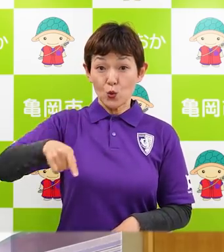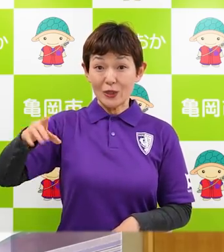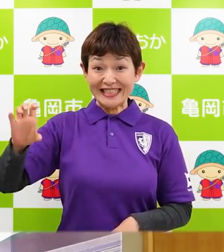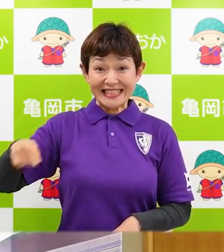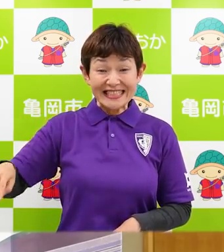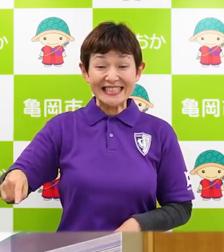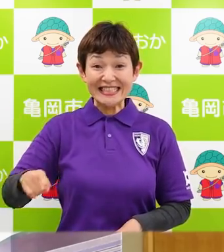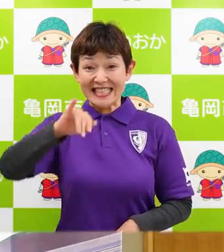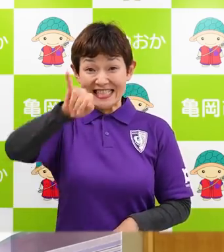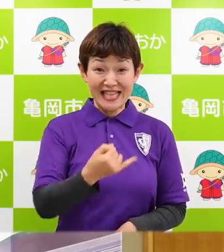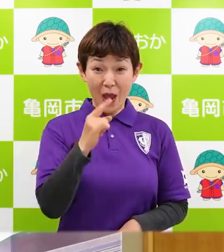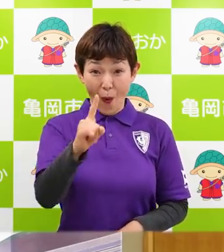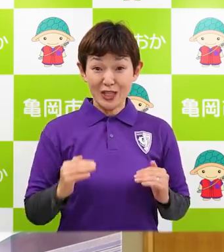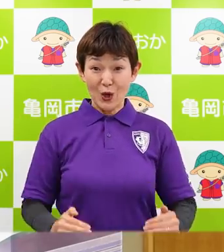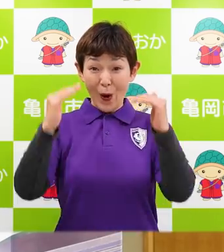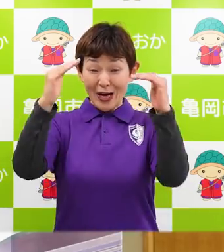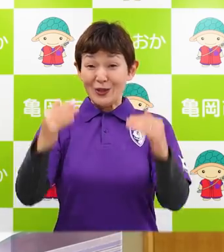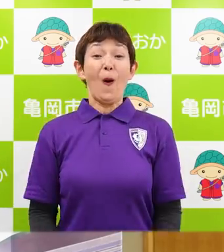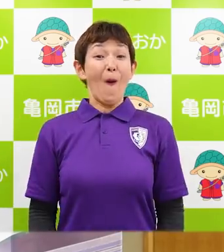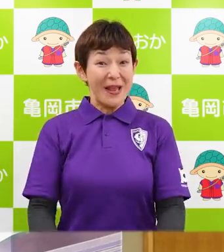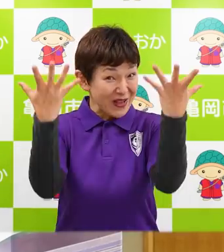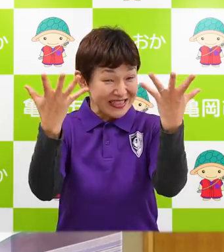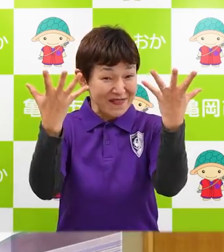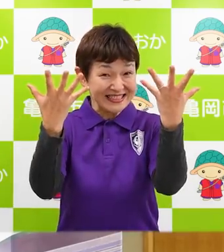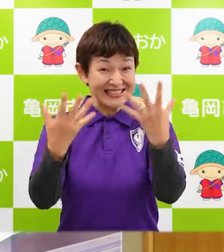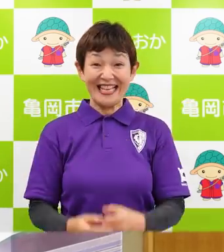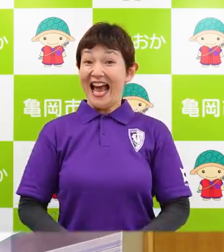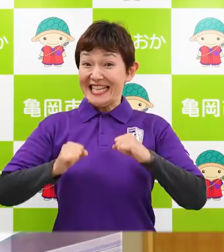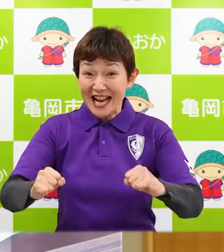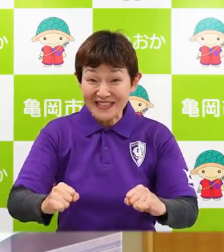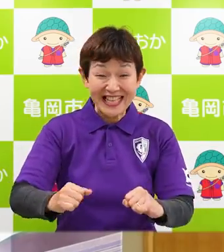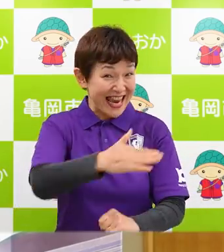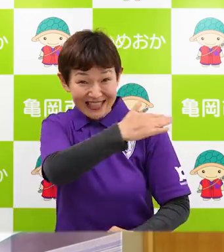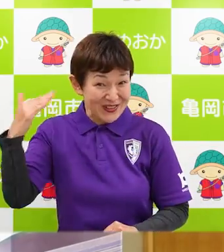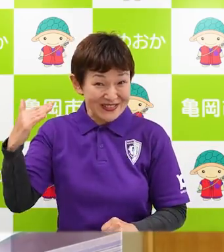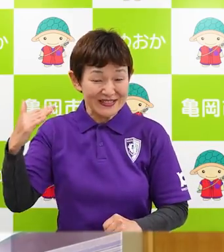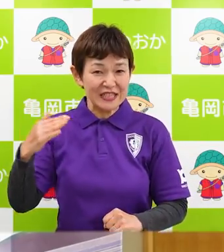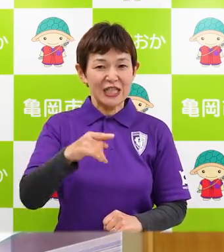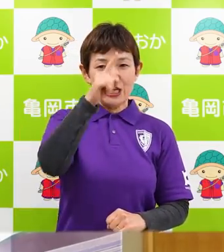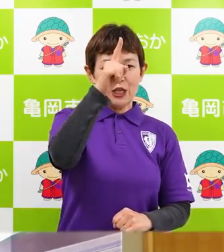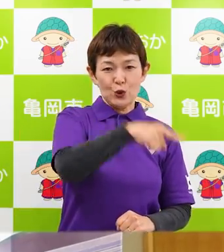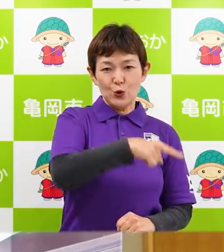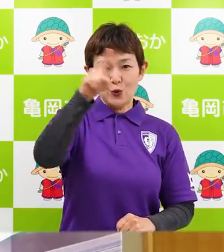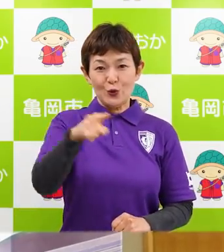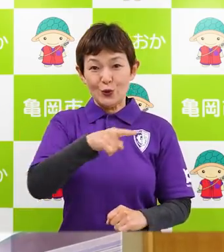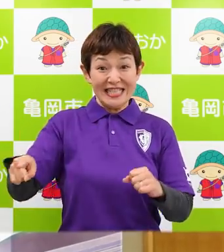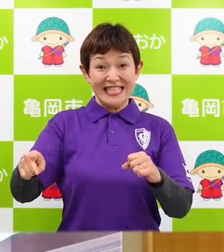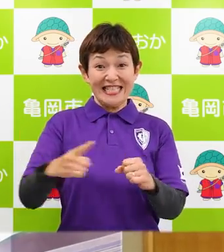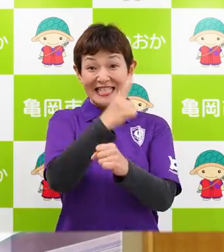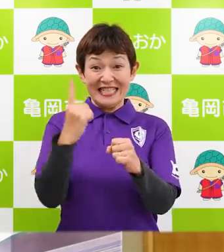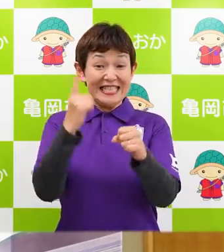さに J1 昇格おめでとうございます。やりましたね。12年間本当に多